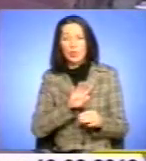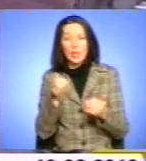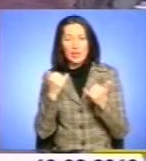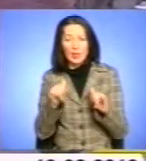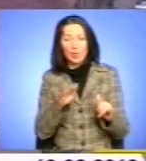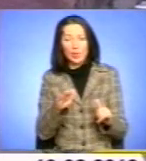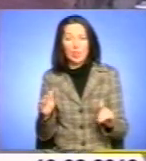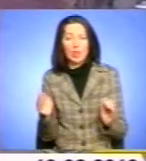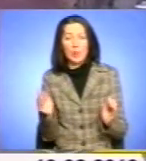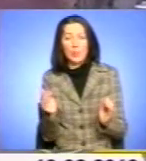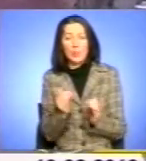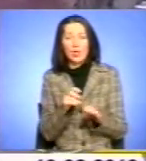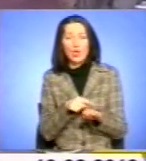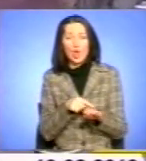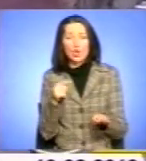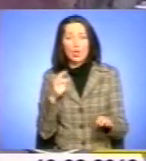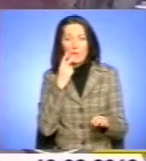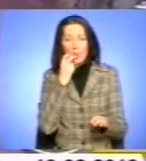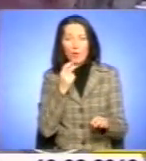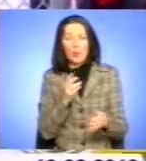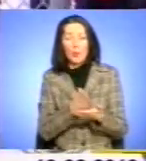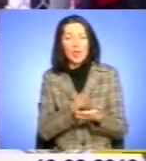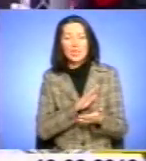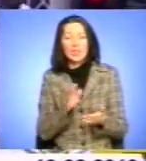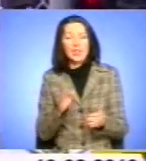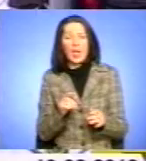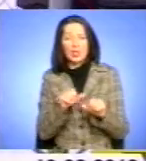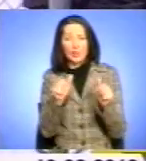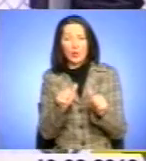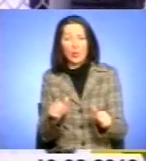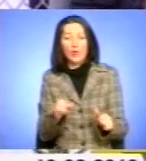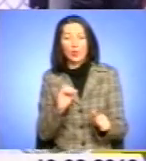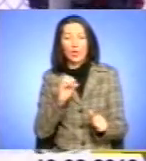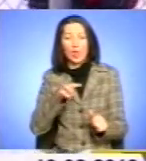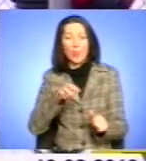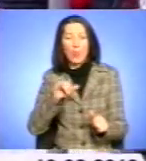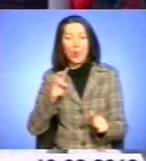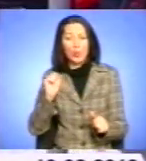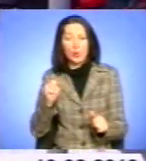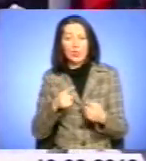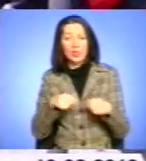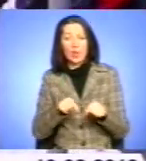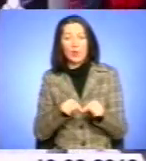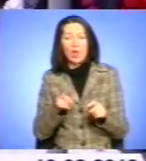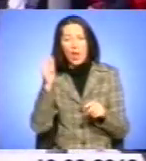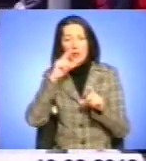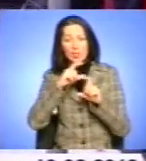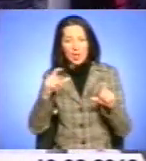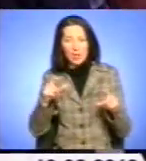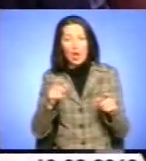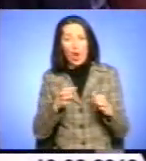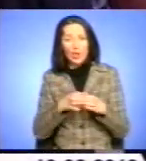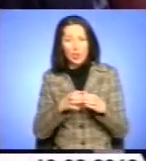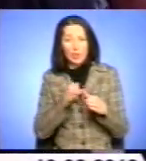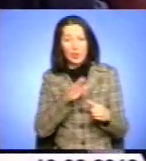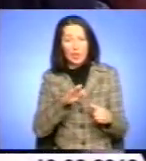діти найчутливіші до грипу, бо мають ще не сформовану імунну систему. А в шкільних колективах, дитячих садочках контактують один з одним.